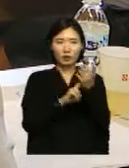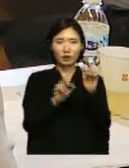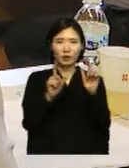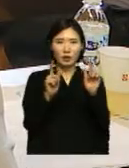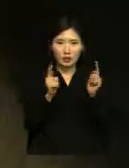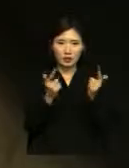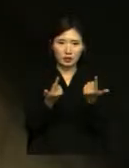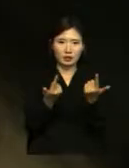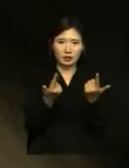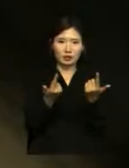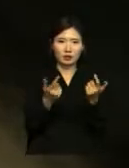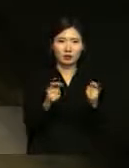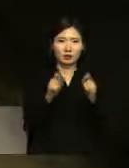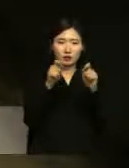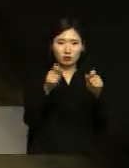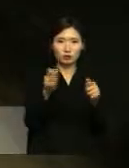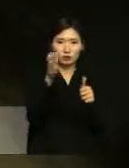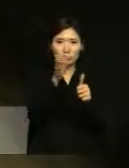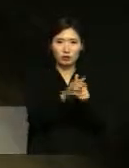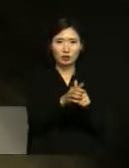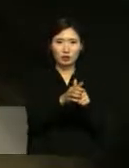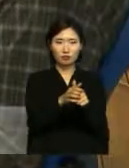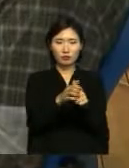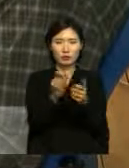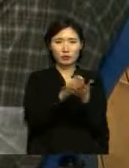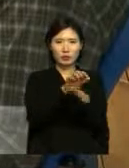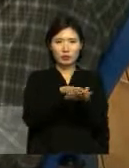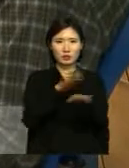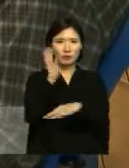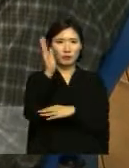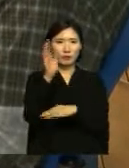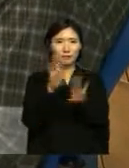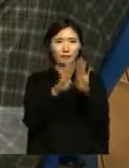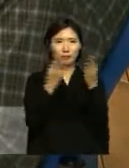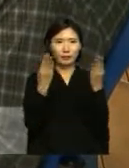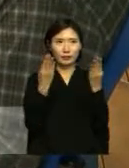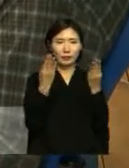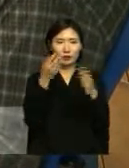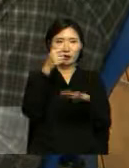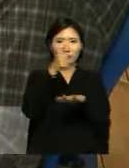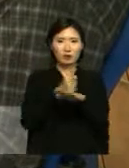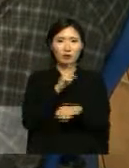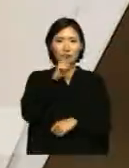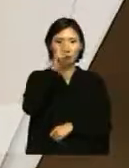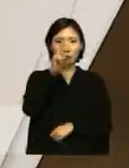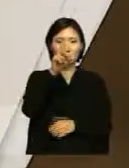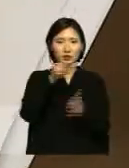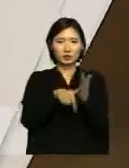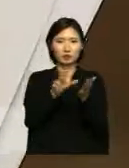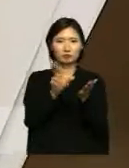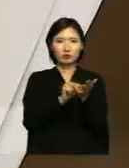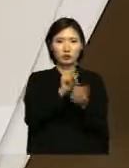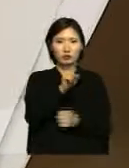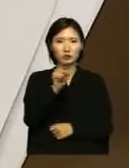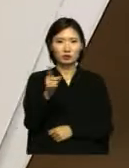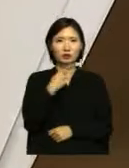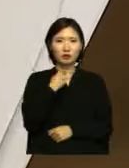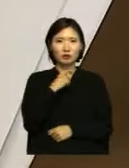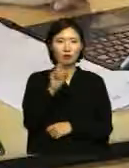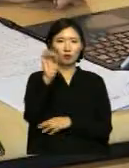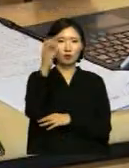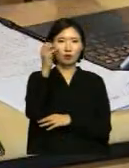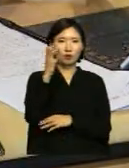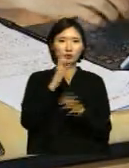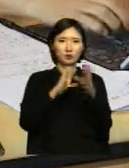운영됐던 인수위원회가 기자회견을 열었습니다. 인수위 활동 경과를 알리는 자리였지만 문제점으로 지적됐던